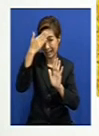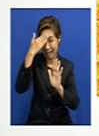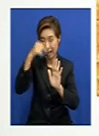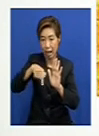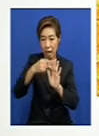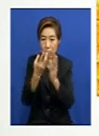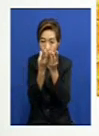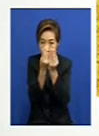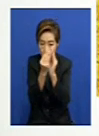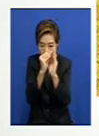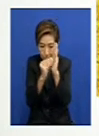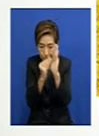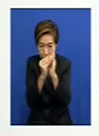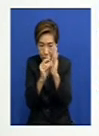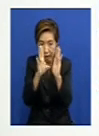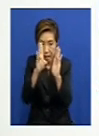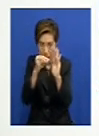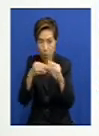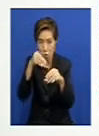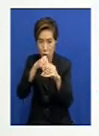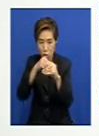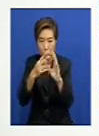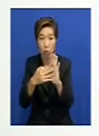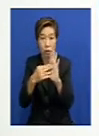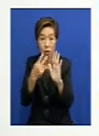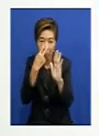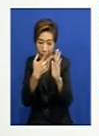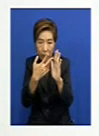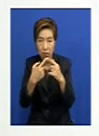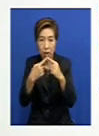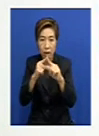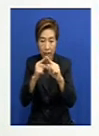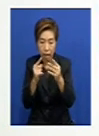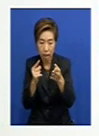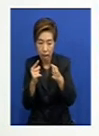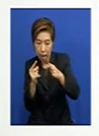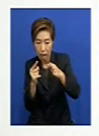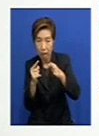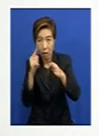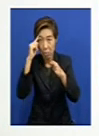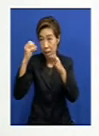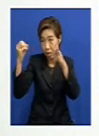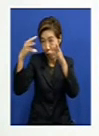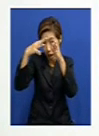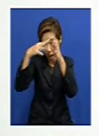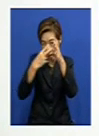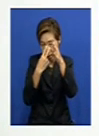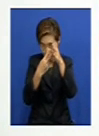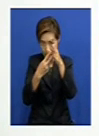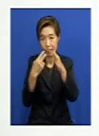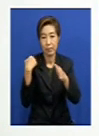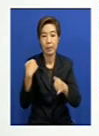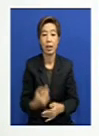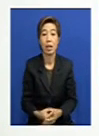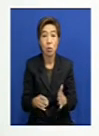คะมีตัวเลขแฝงเป็นตัวเลขอาหรับิก70ซ่อนไว้จะมองเห็นได้เมื่อคุณผู้ชมเอียงธนบัตรเข้าหาแสงสว่างค่ะและข้อ